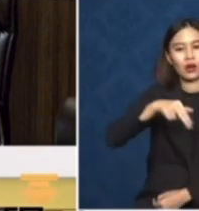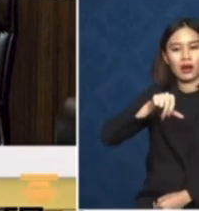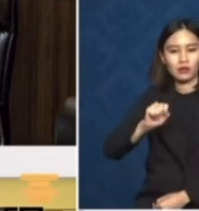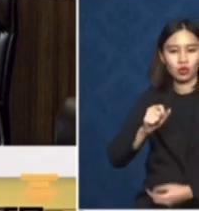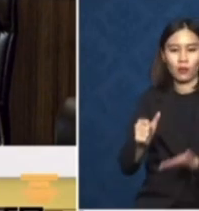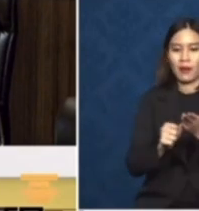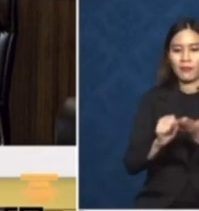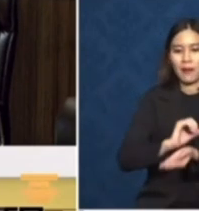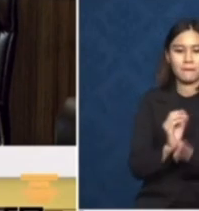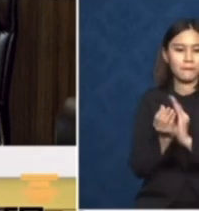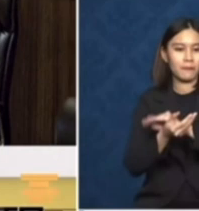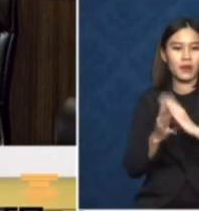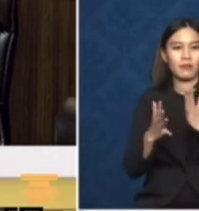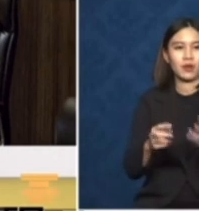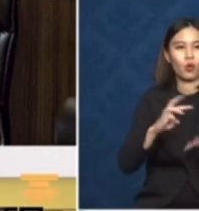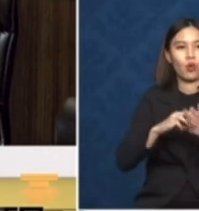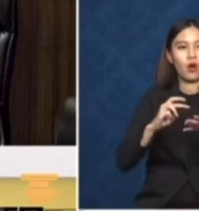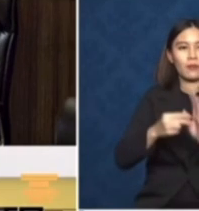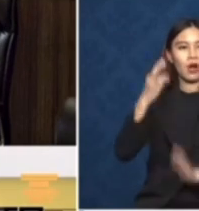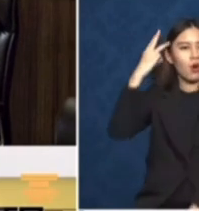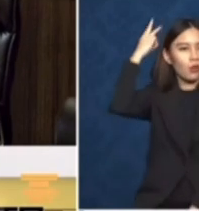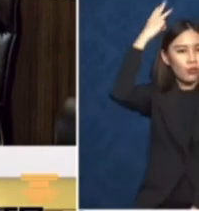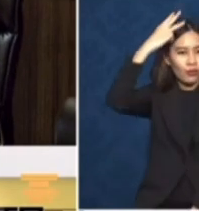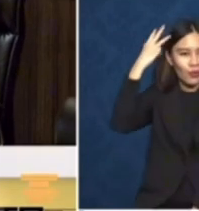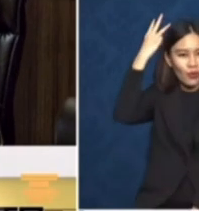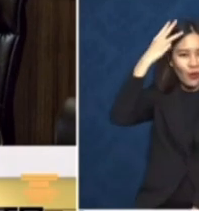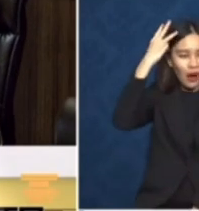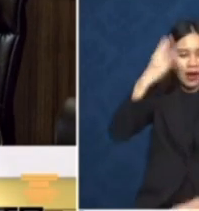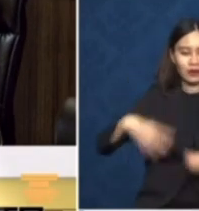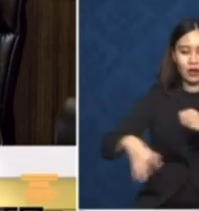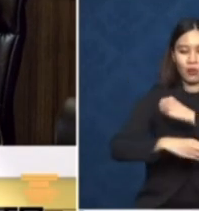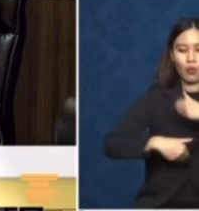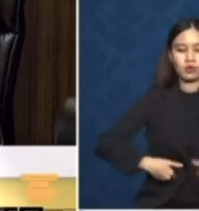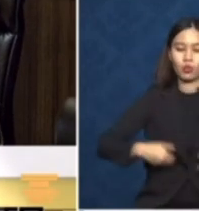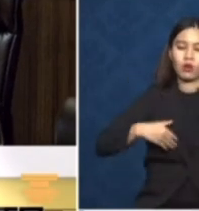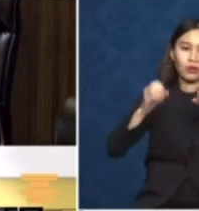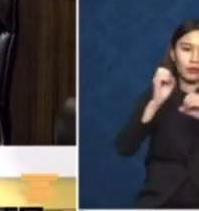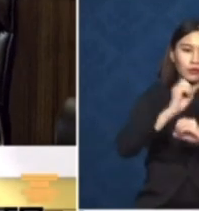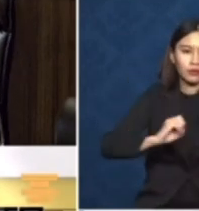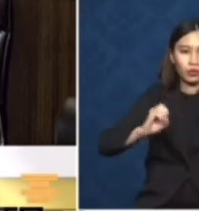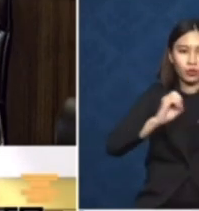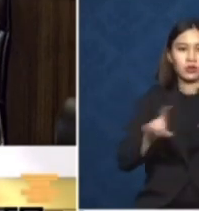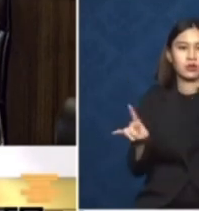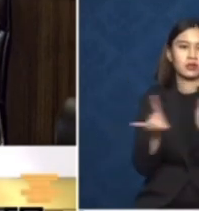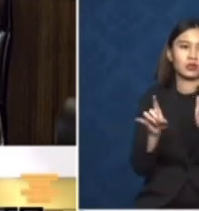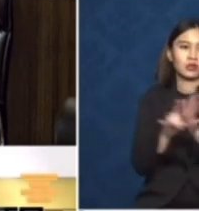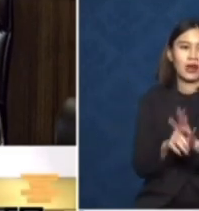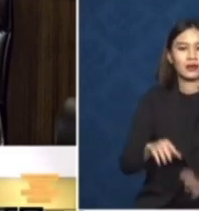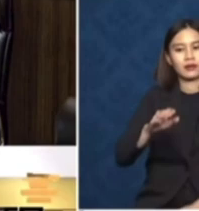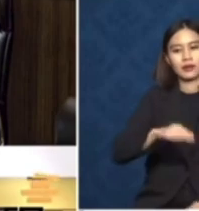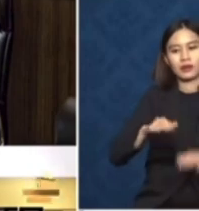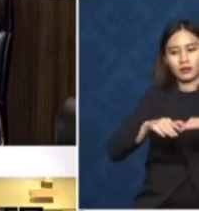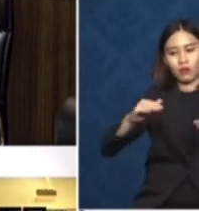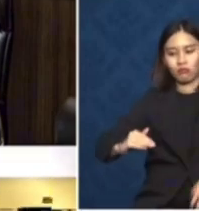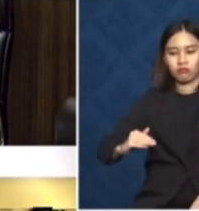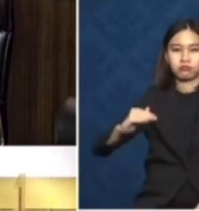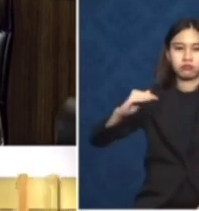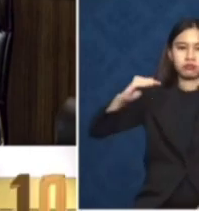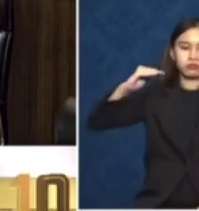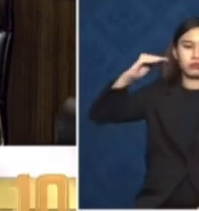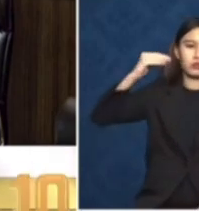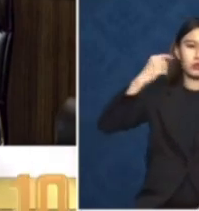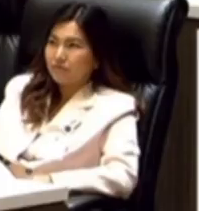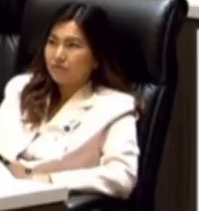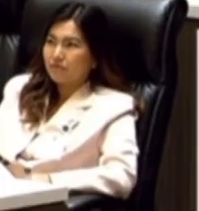ไมได้ปรบปุ่งเป็นหักสูรล้างสมองขโมยเวลาชีวิตไปอย่ศูย์เปลาจนสุดทาย เด็ๆตองเติบโตขมาเปผลเมืที่ไม่กาคิด